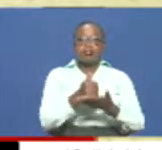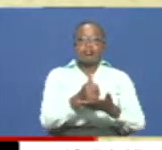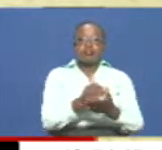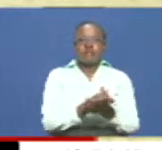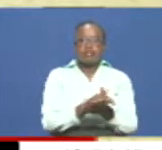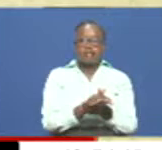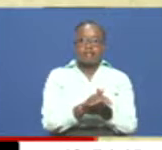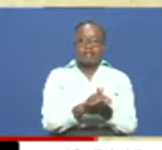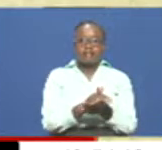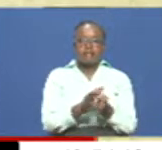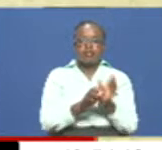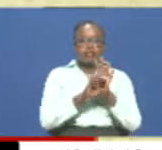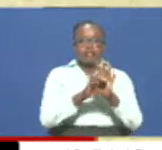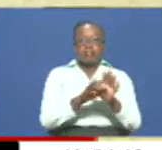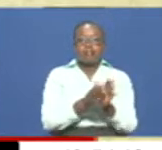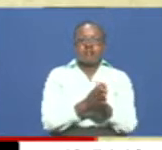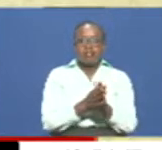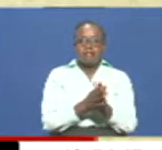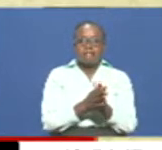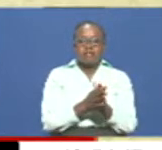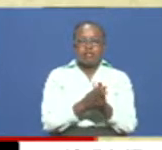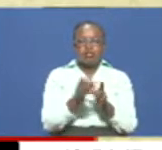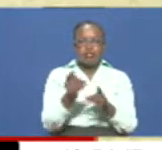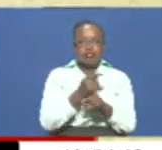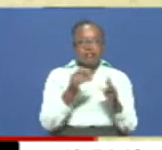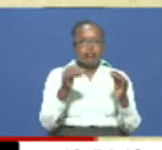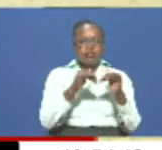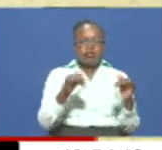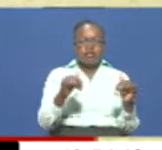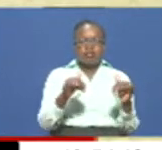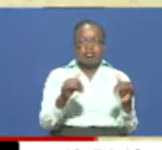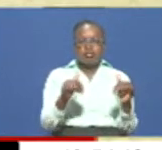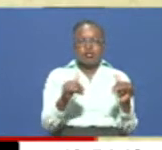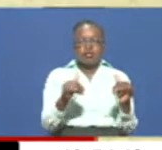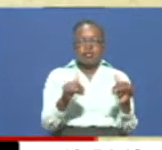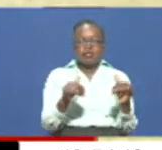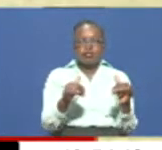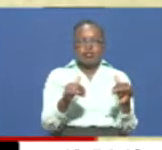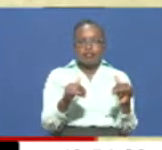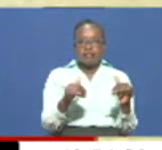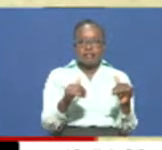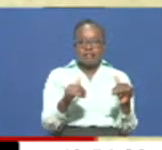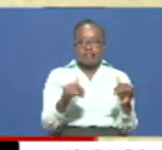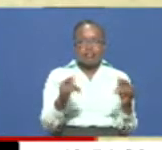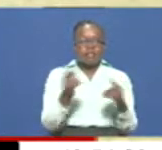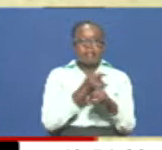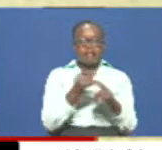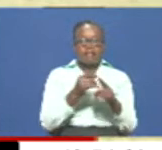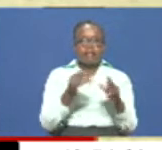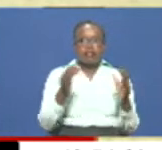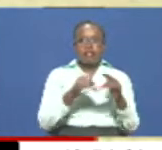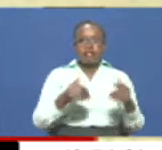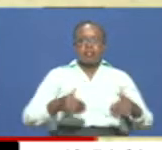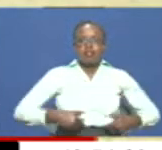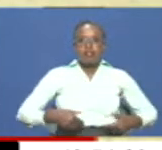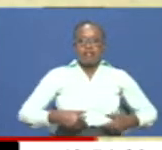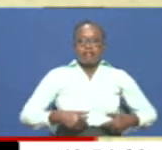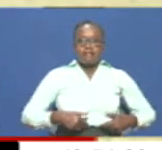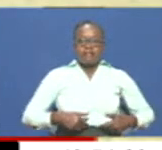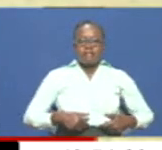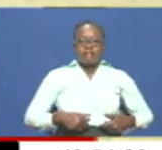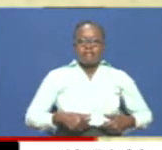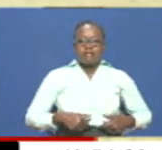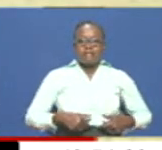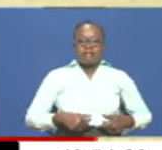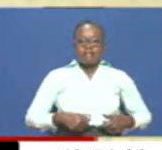example, unaweza ukapata like kuna training for youths. So unapata training camp for youths, unapata mtu ameweka, amejifanya